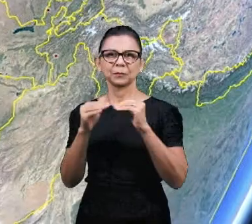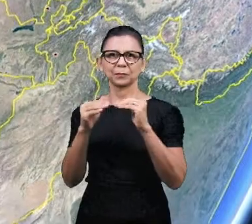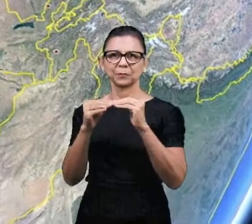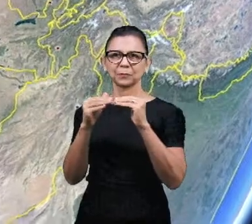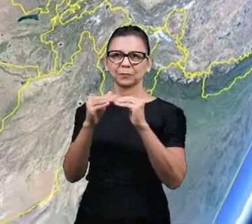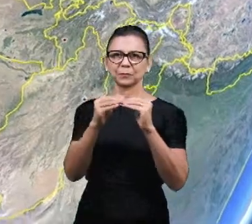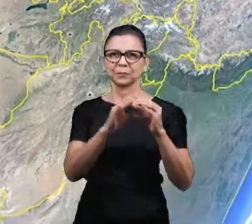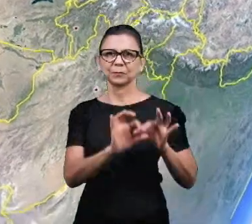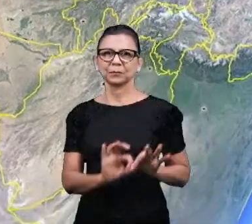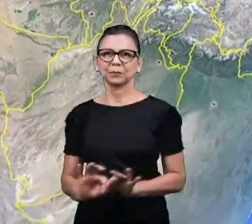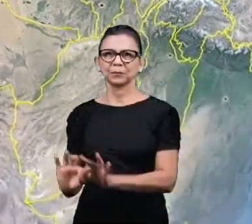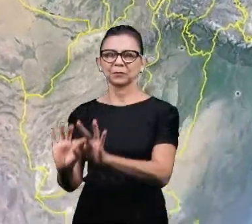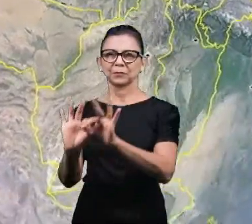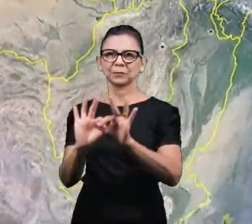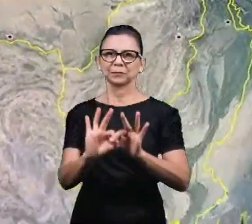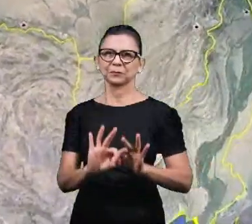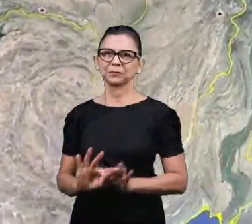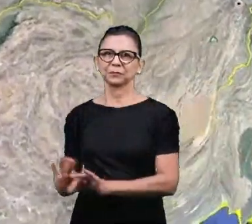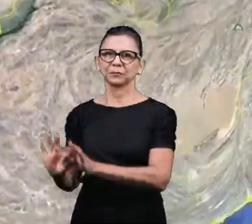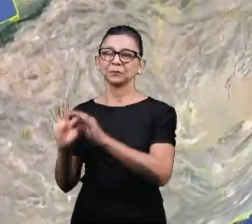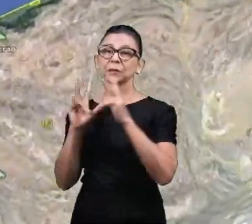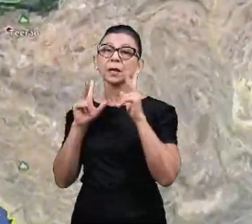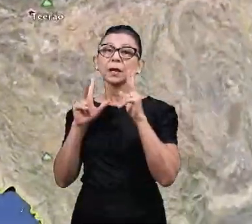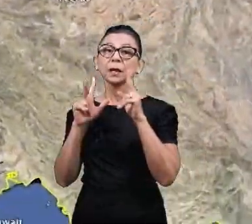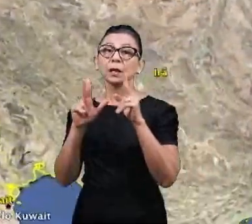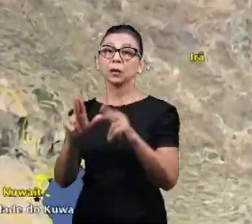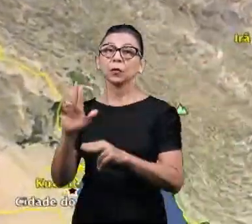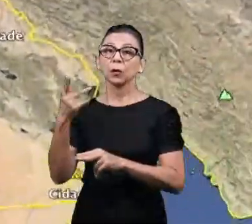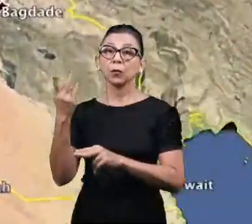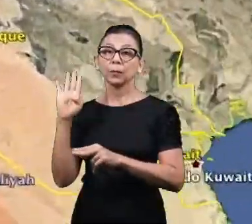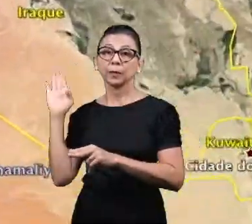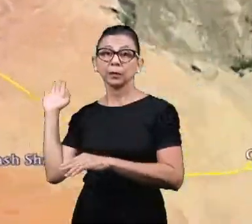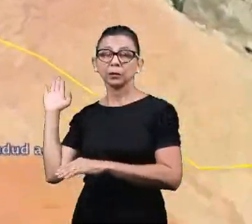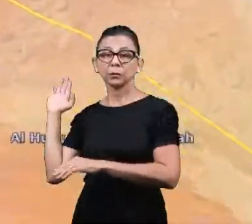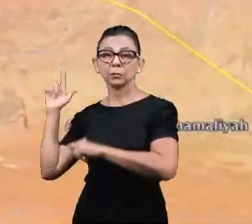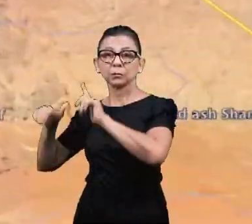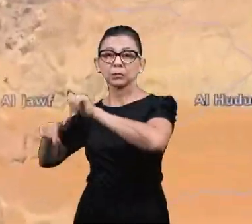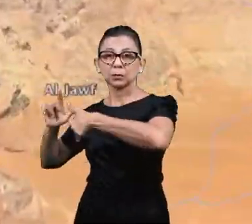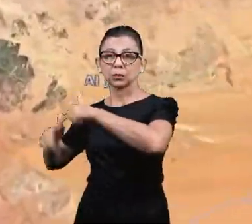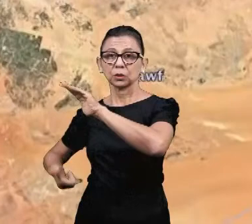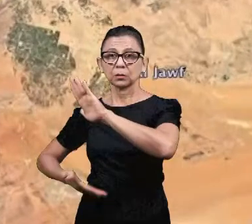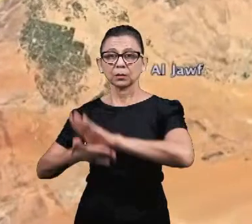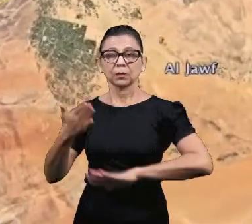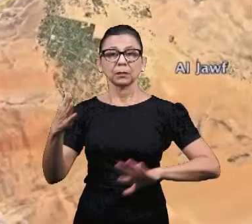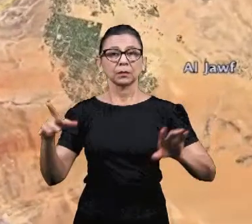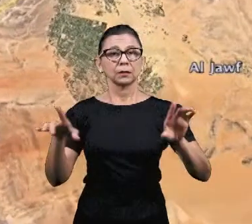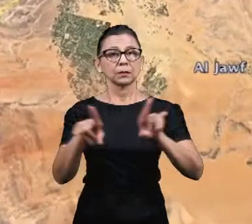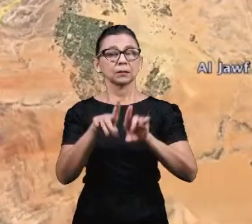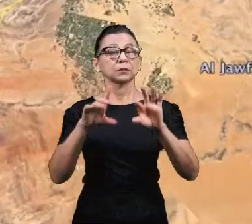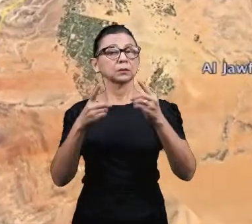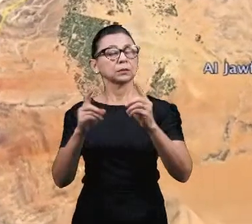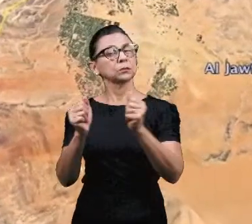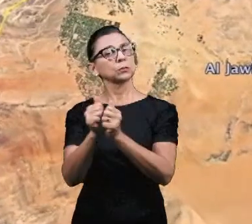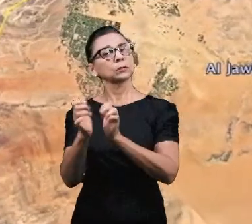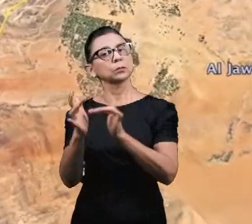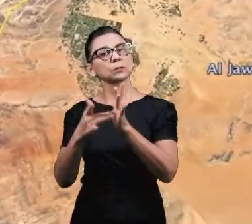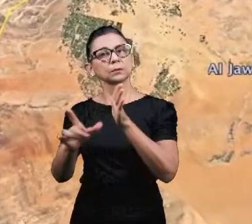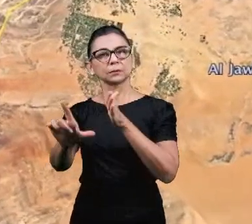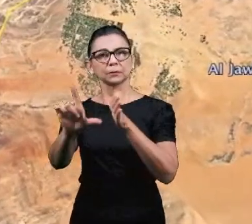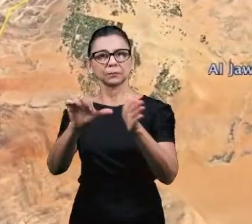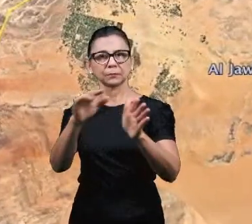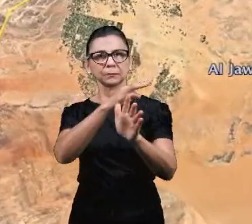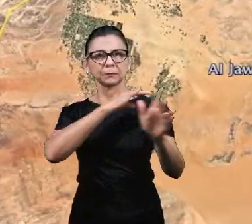moment d'unité et de communion, comme l'ont vécu les Hébreux à leur sortie d'Égypte et les disciples avec le Seigneur